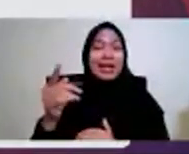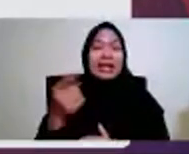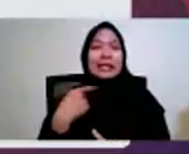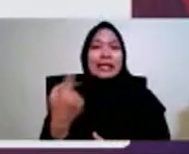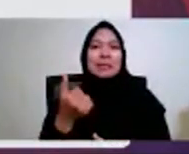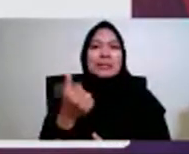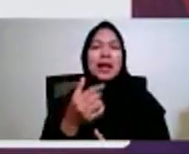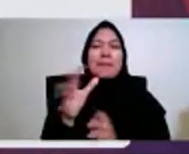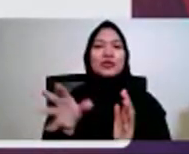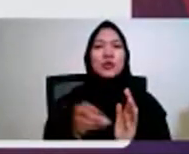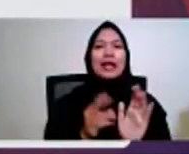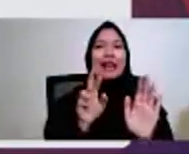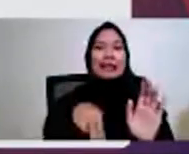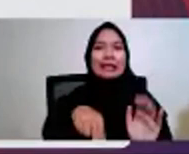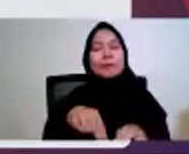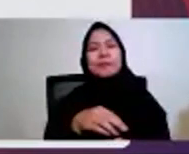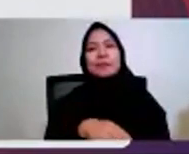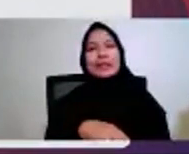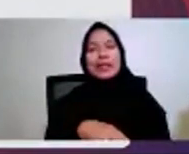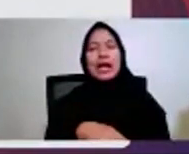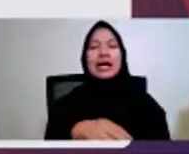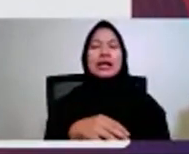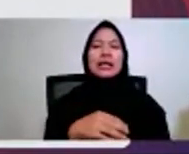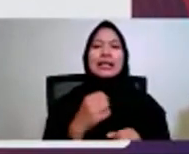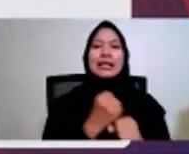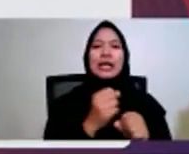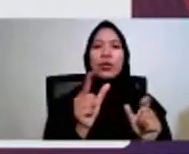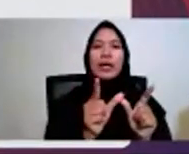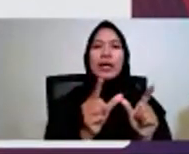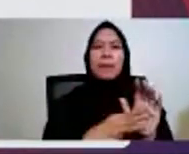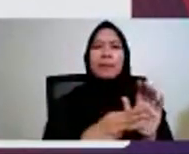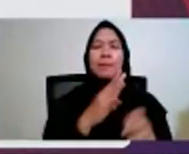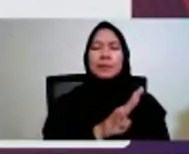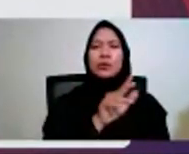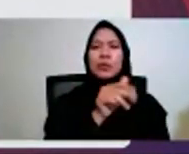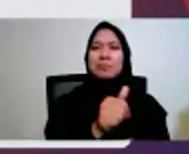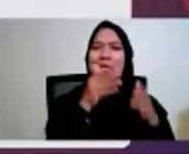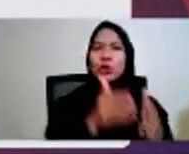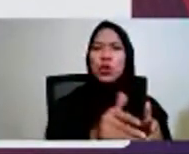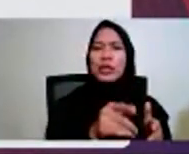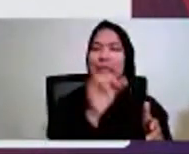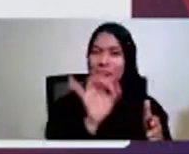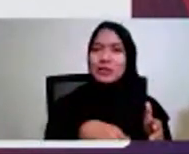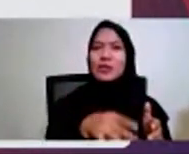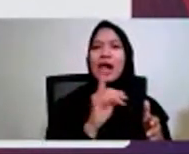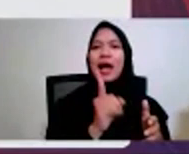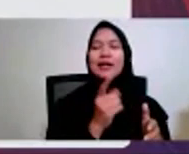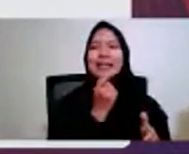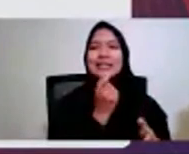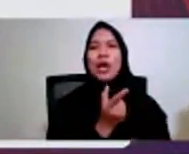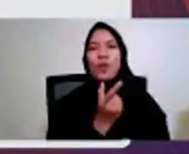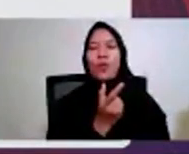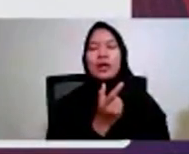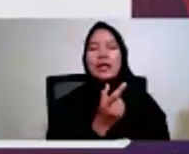masukkan kembali nah insentif gwm yang 46 sektor itu juga termasuk ada yang Green jadi